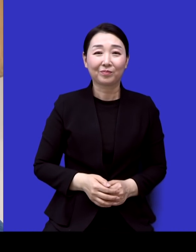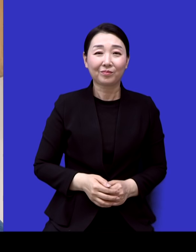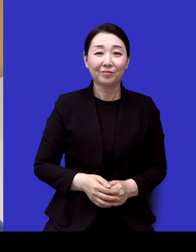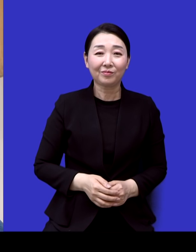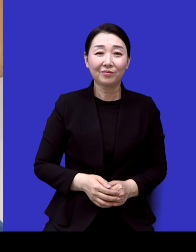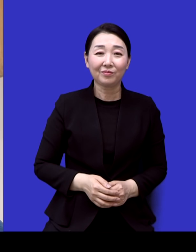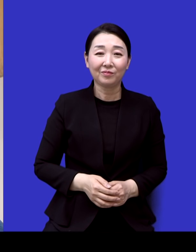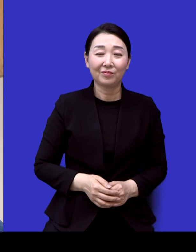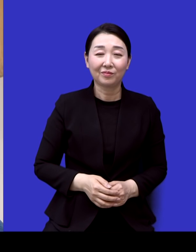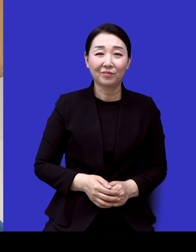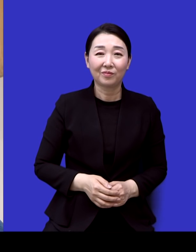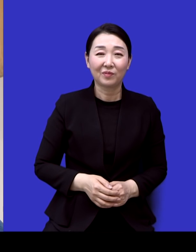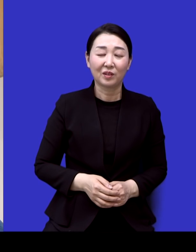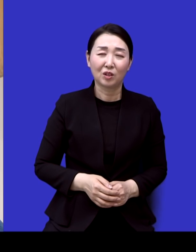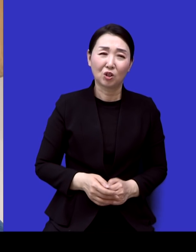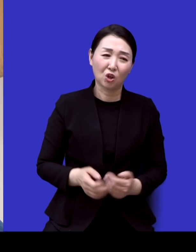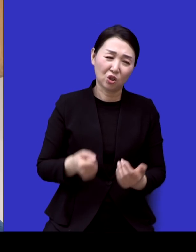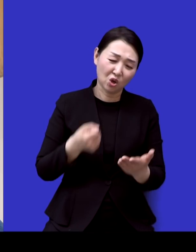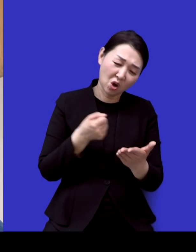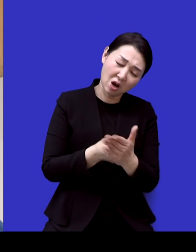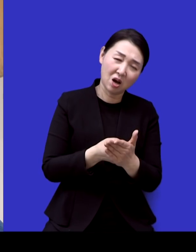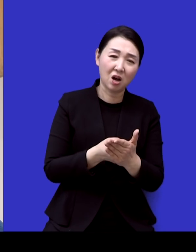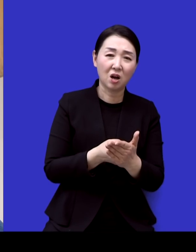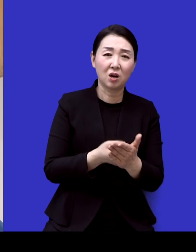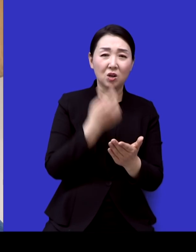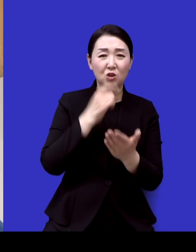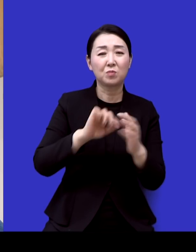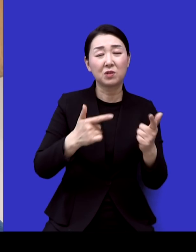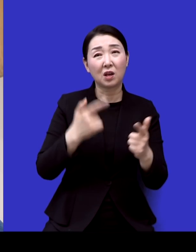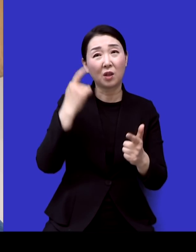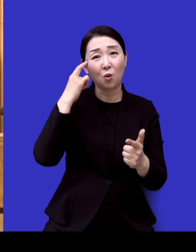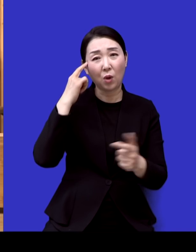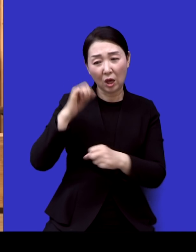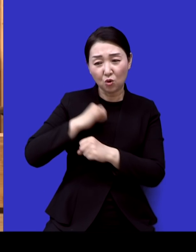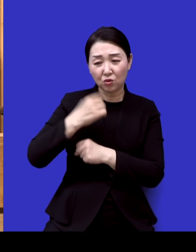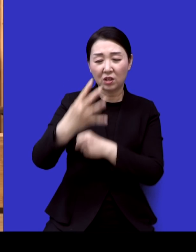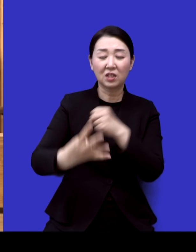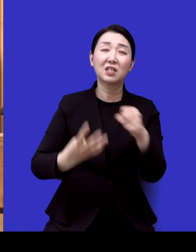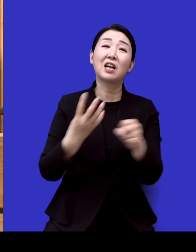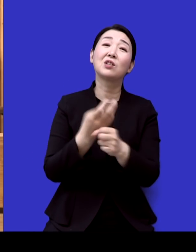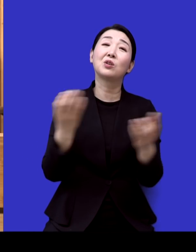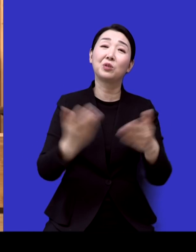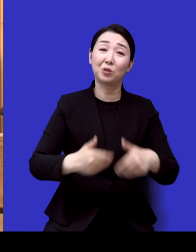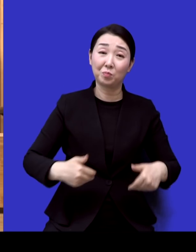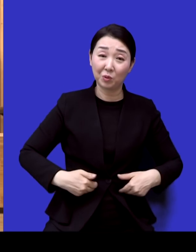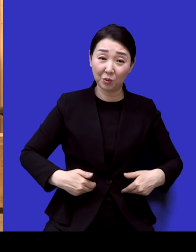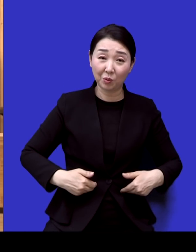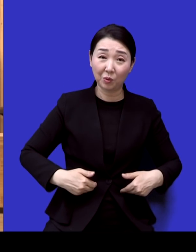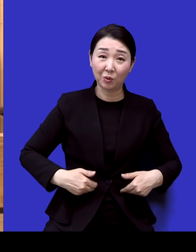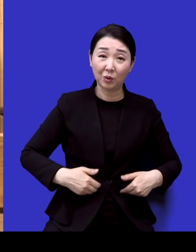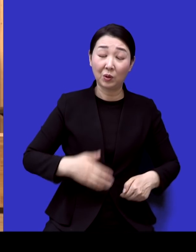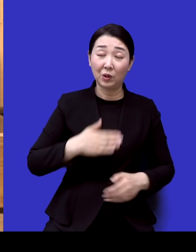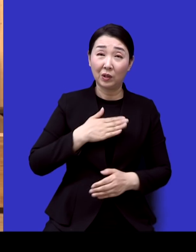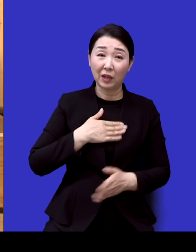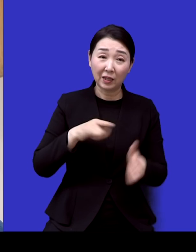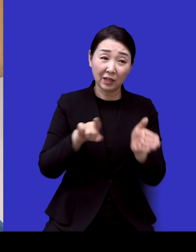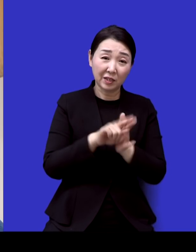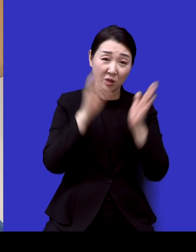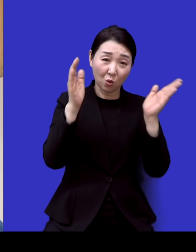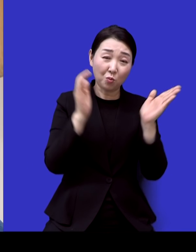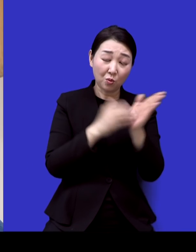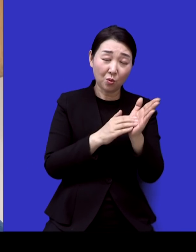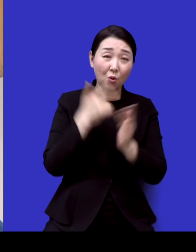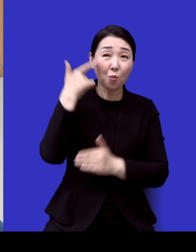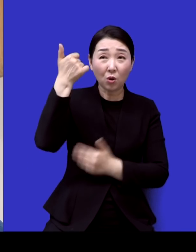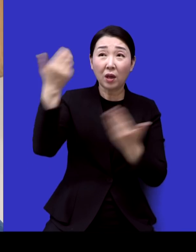그랬는데 쉽지 않은 결정이었죠. 왜냐하면 예. 최소 4년을 복무했었어야 됐거든요. 네. 그리고 저는 빨리 신학을 공부하고 목회 길로